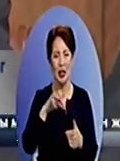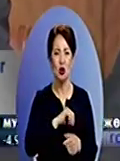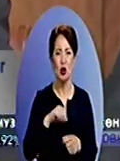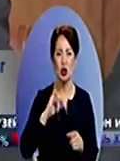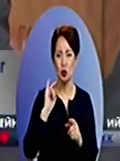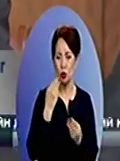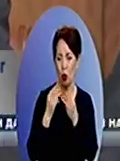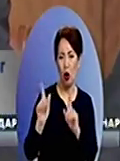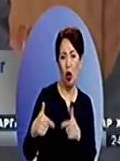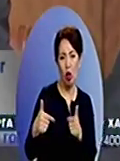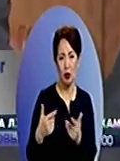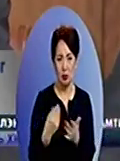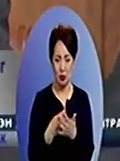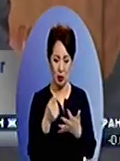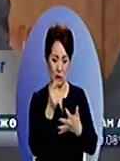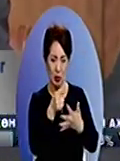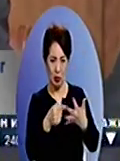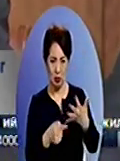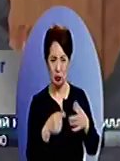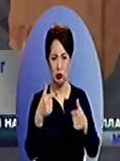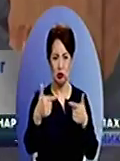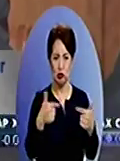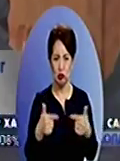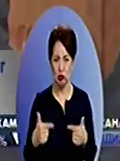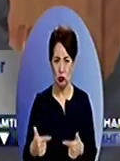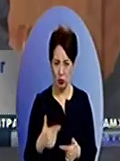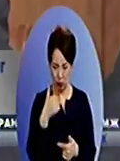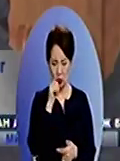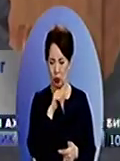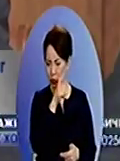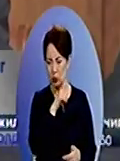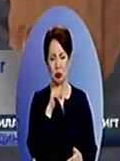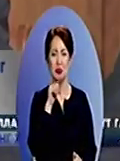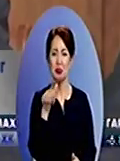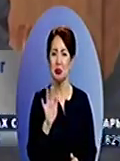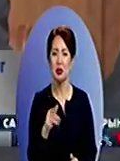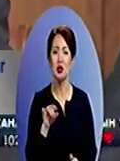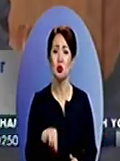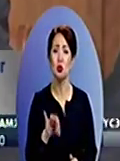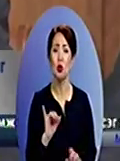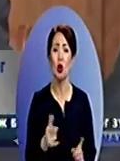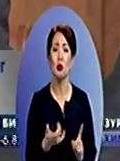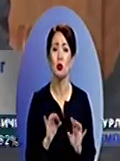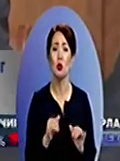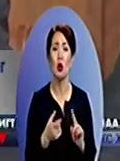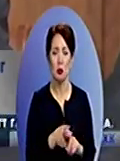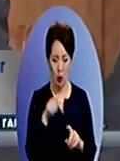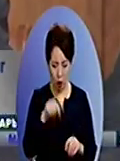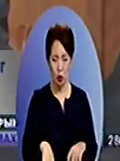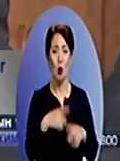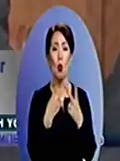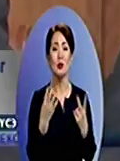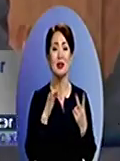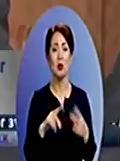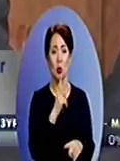Ийм л болчиход байна шүү дээ. Бүгд нэр харж байгаа, үзэж байгаа, мэдчихэж байгаа. Нуугадах шаардлага байхгүй. Энэ юутай холбоотой? Өнөөдрийн үндсэн хуультай холбоотой